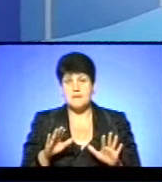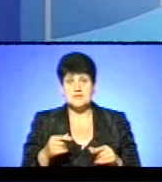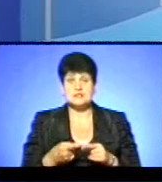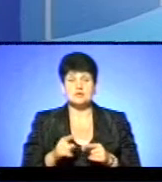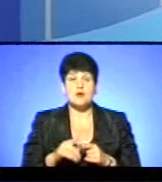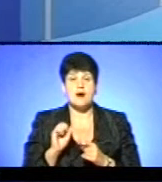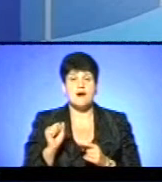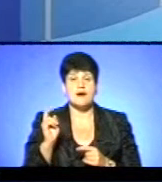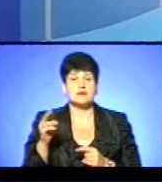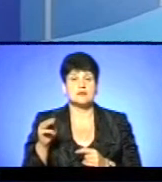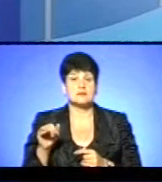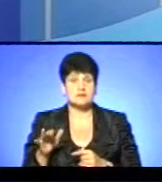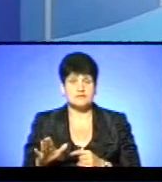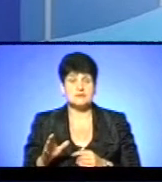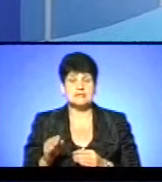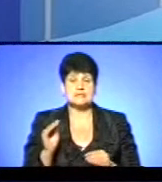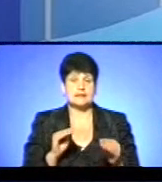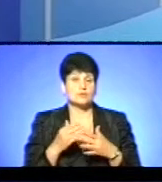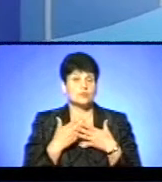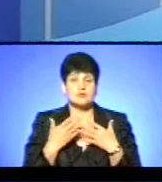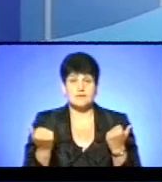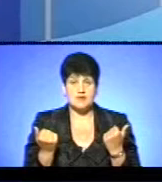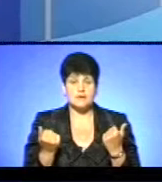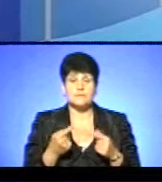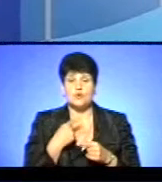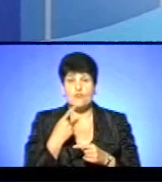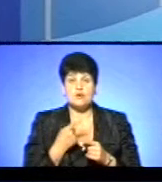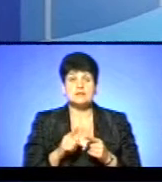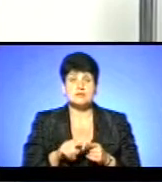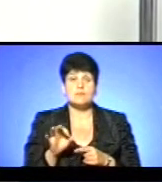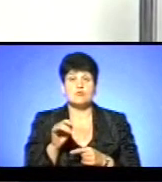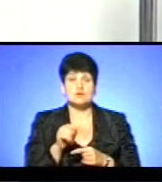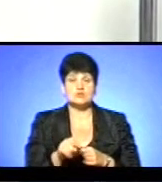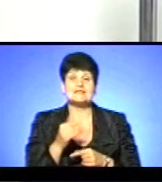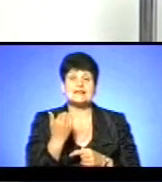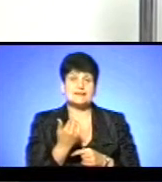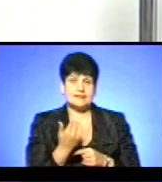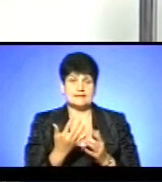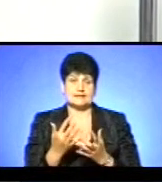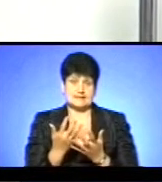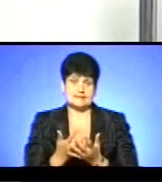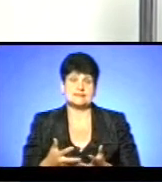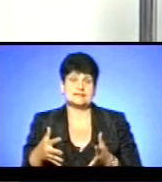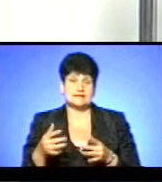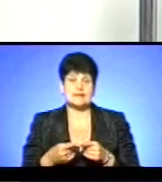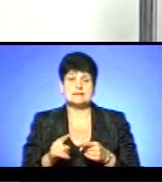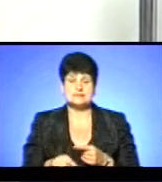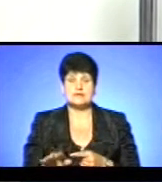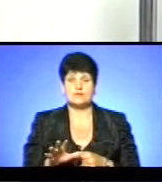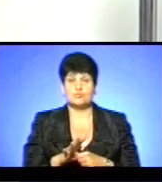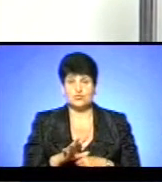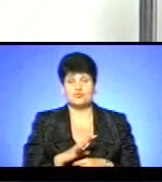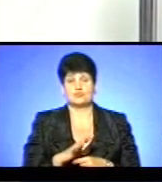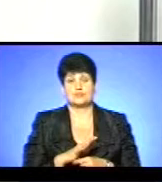актів ніяких не складали. Ну, відсутність цих актів говорить про те, що це, ймовірно, їхні сітки, і, скоріш за все, це було